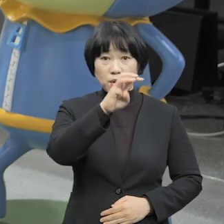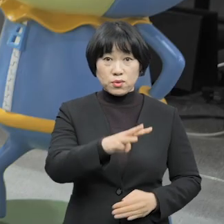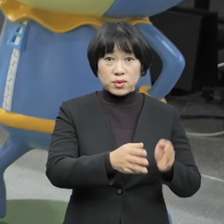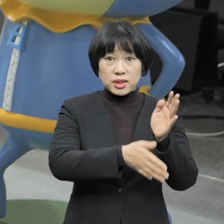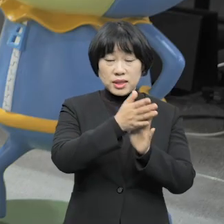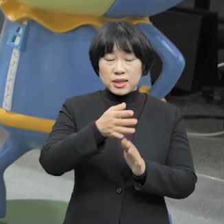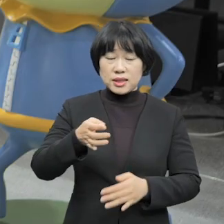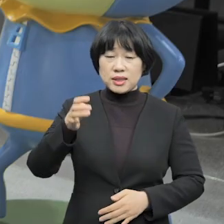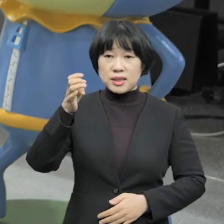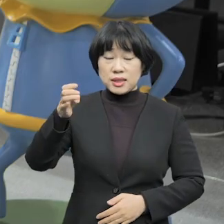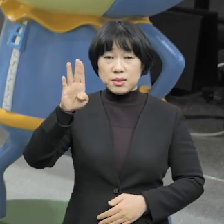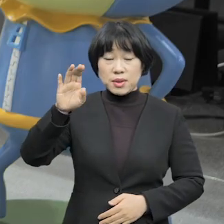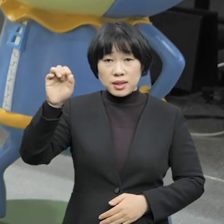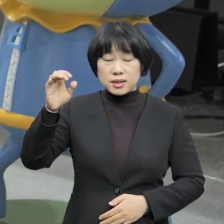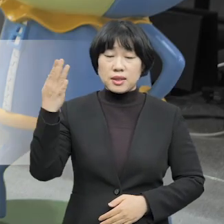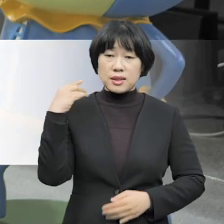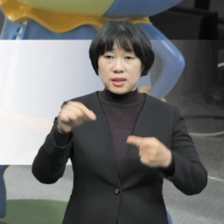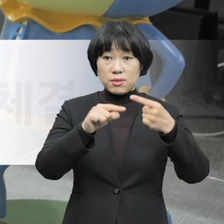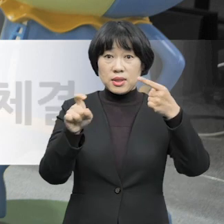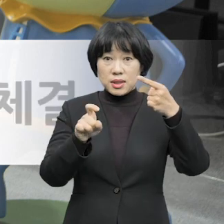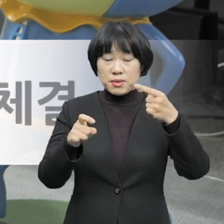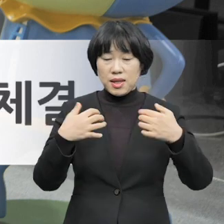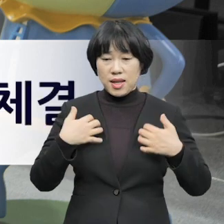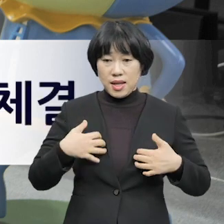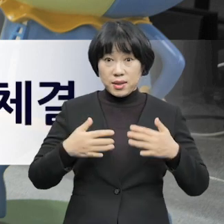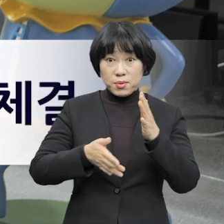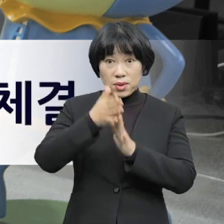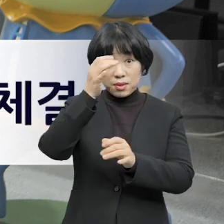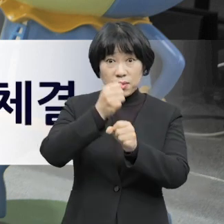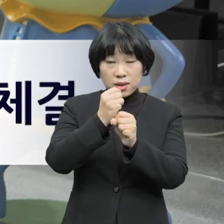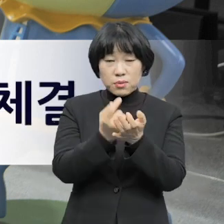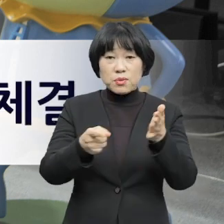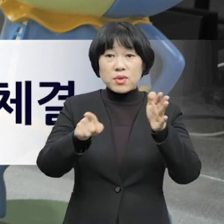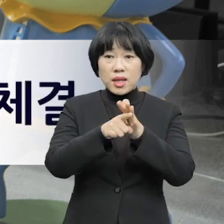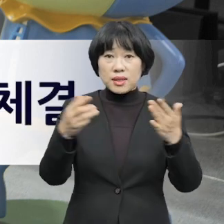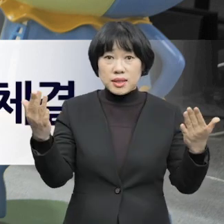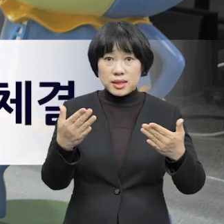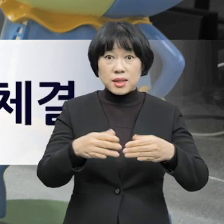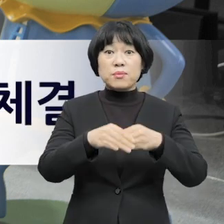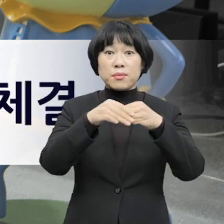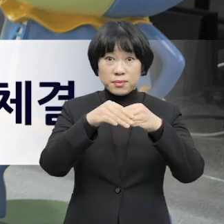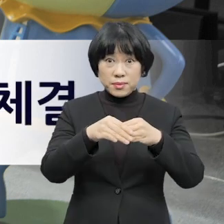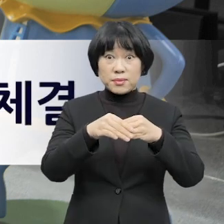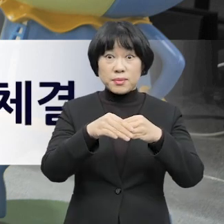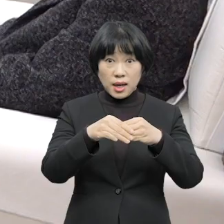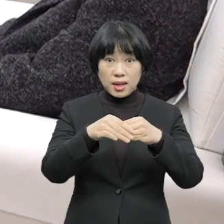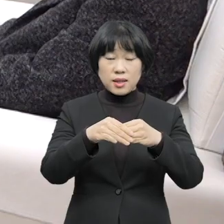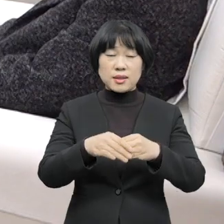광주시와 EBS가 지난 10일 펀세티 광주 조성을 위한 업무 협약을 체결했습니다.